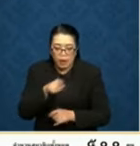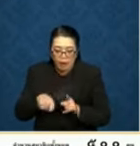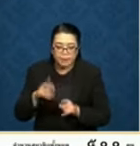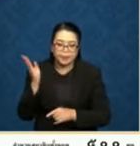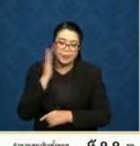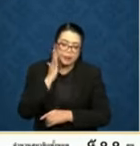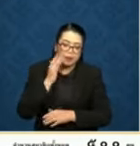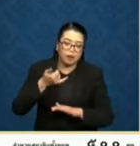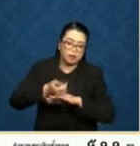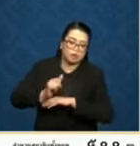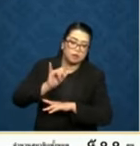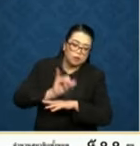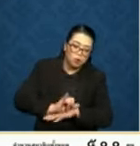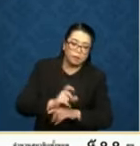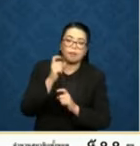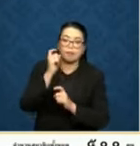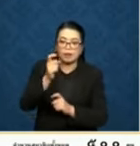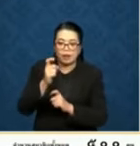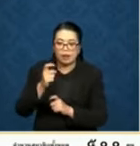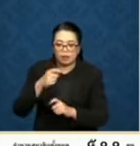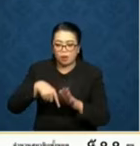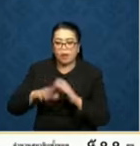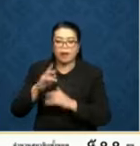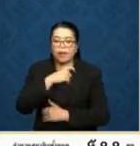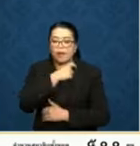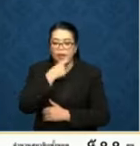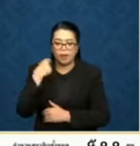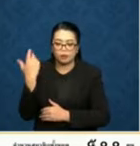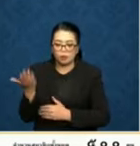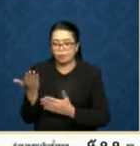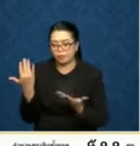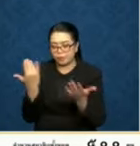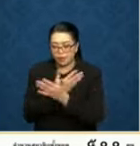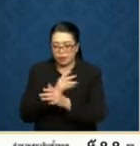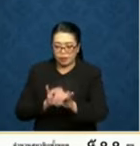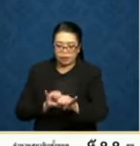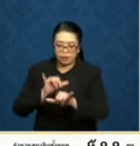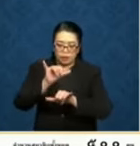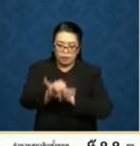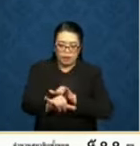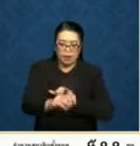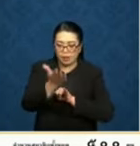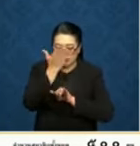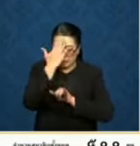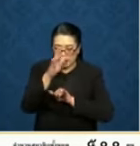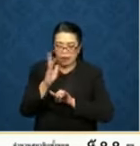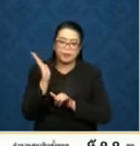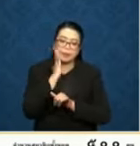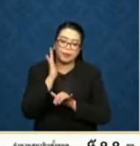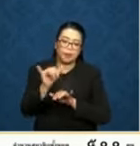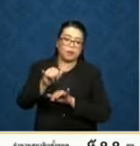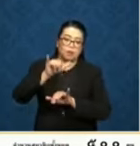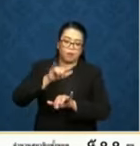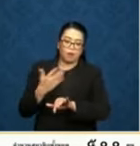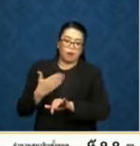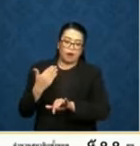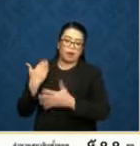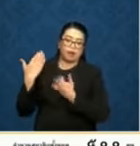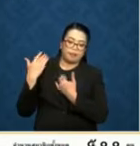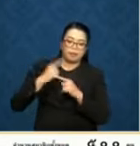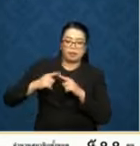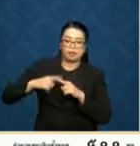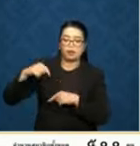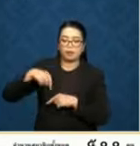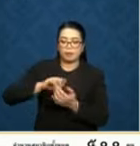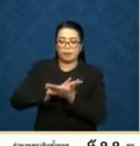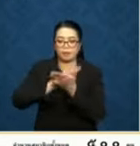ีกก่อนก็จะลนลม แลวเป็อัตรายได้ซึ่งเมบสครูผมเองก็ได้ติต่อไปอย่ท่านพ Riley่าการเคหะขอให้มีการ